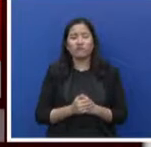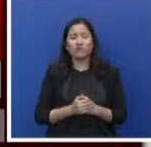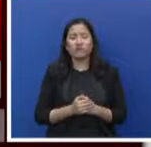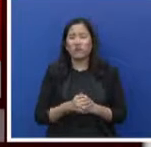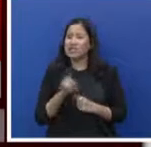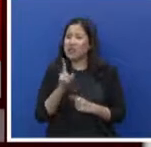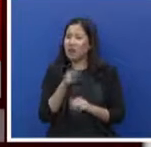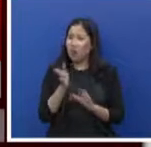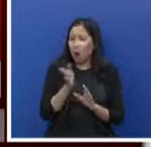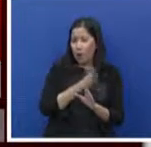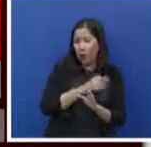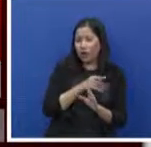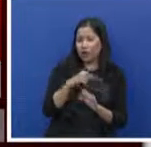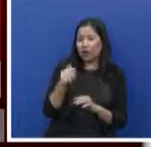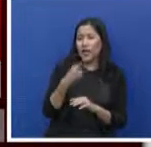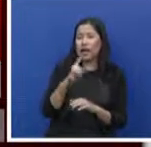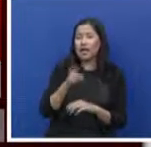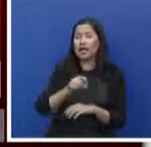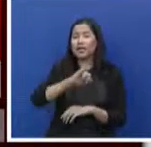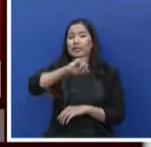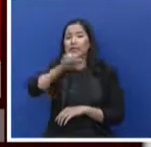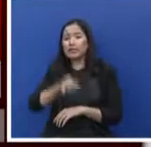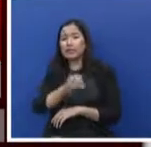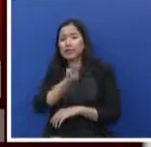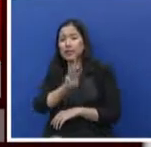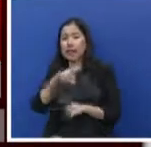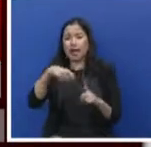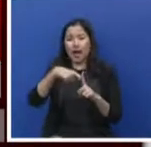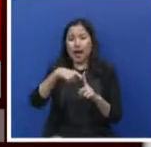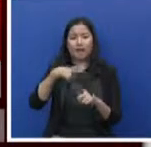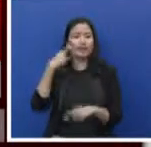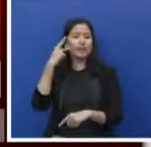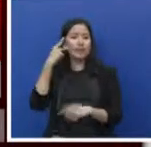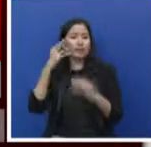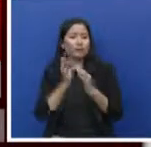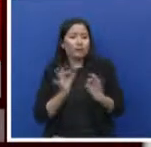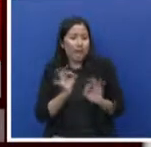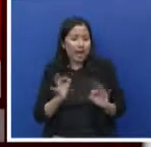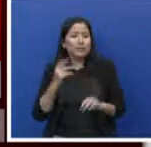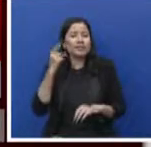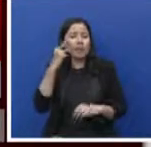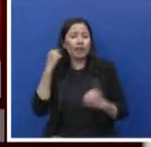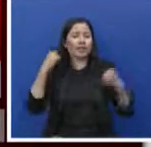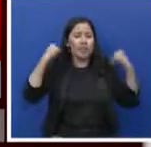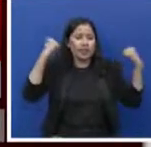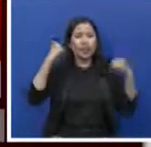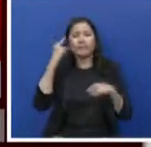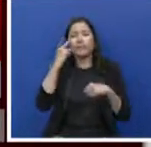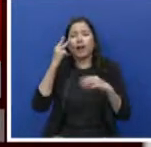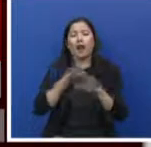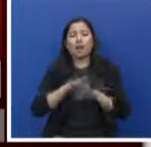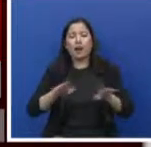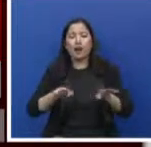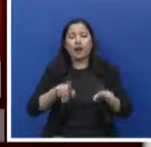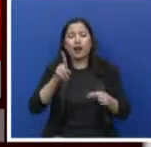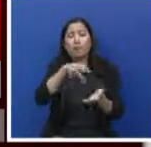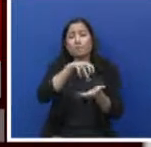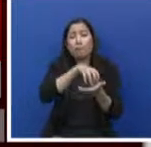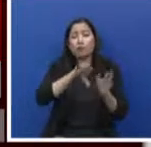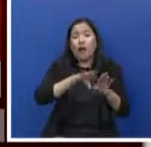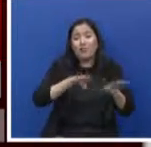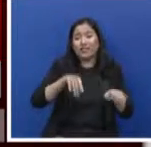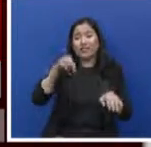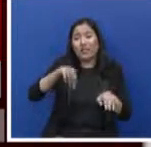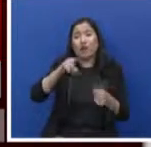awal kami sudah menerapkan apa yang kita sebut J3K, yaitu jaga kebersihan, kesehatan, keamanan. Jadi, kami sudah ada posko aman, saat